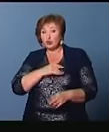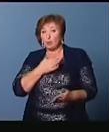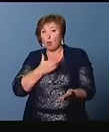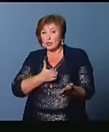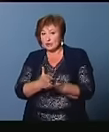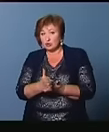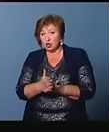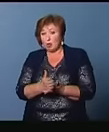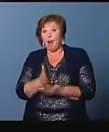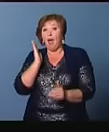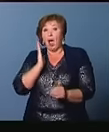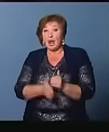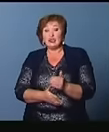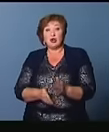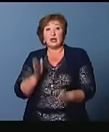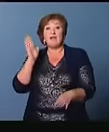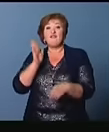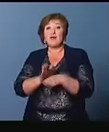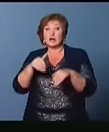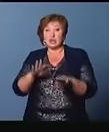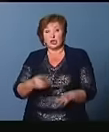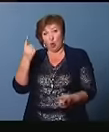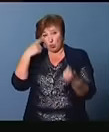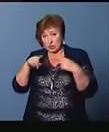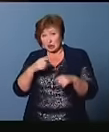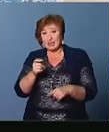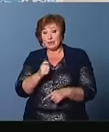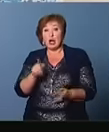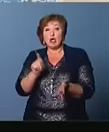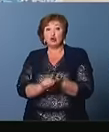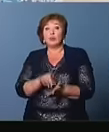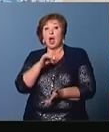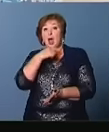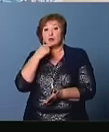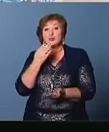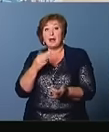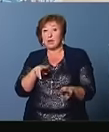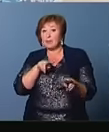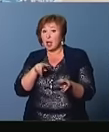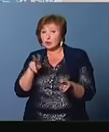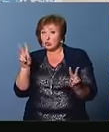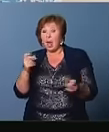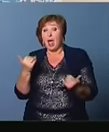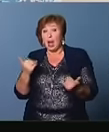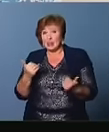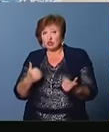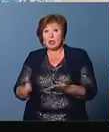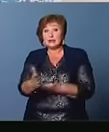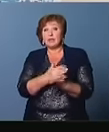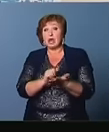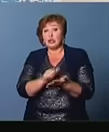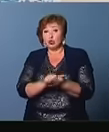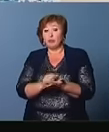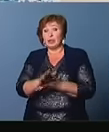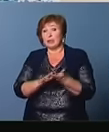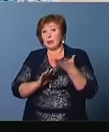назначению. Окончательный вердикт о составе средства должен вынести Роспотребнадзор. Сейчас семья Богатыревых собирает документы и выписки